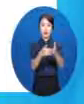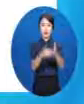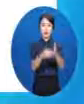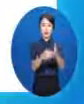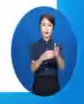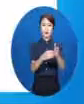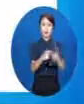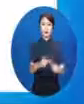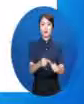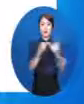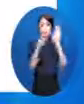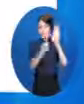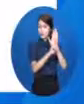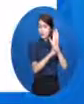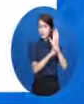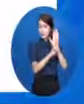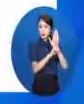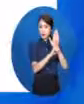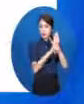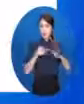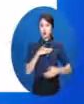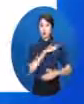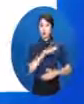다음은 채용정보입니다.